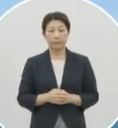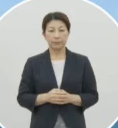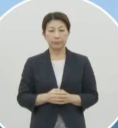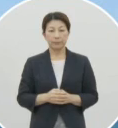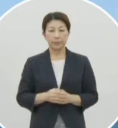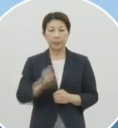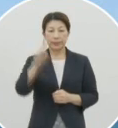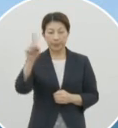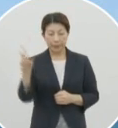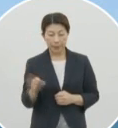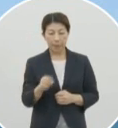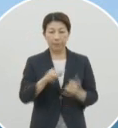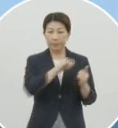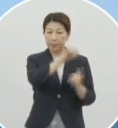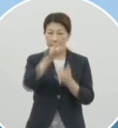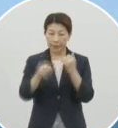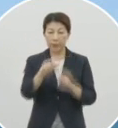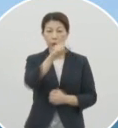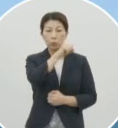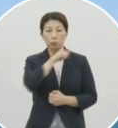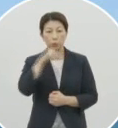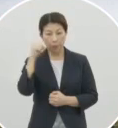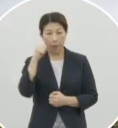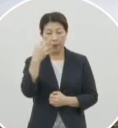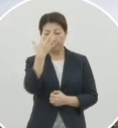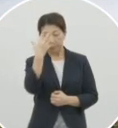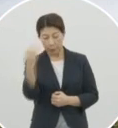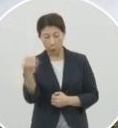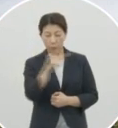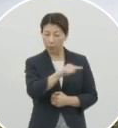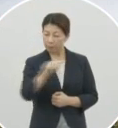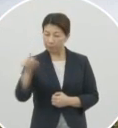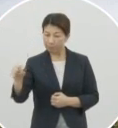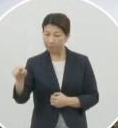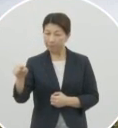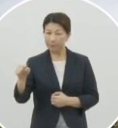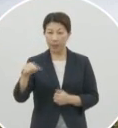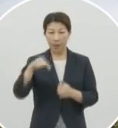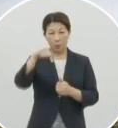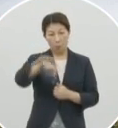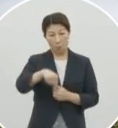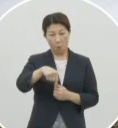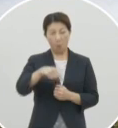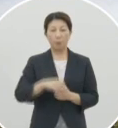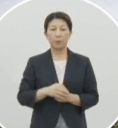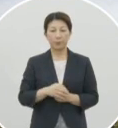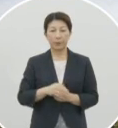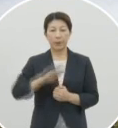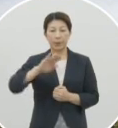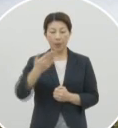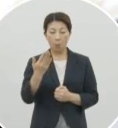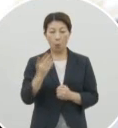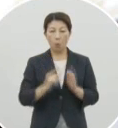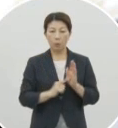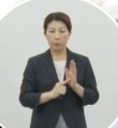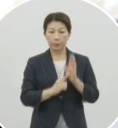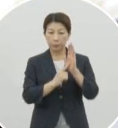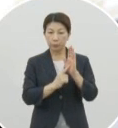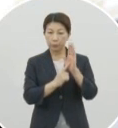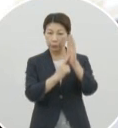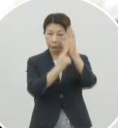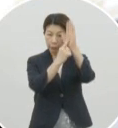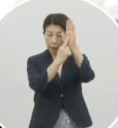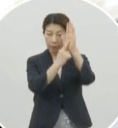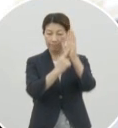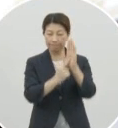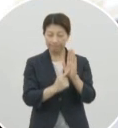自然や歴史、グルメなど魅力がたくさんある愛知。でもまだまだその可